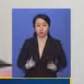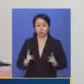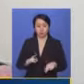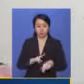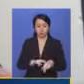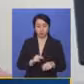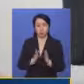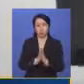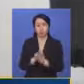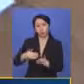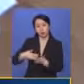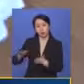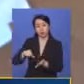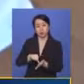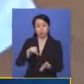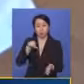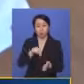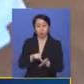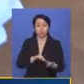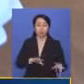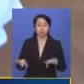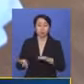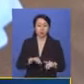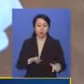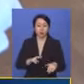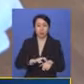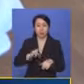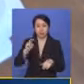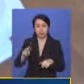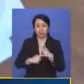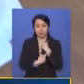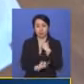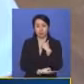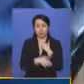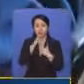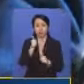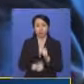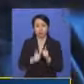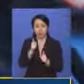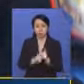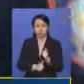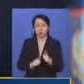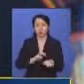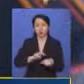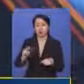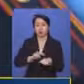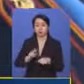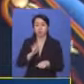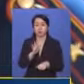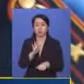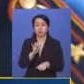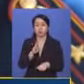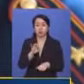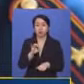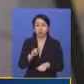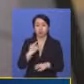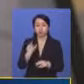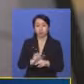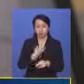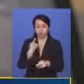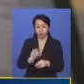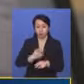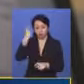просят отказаться от участия в сомнительных акциях, ссылки на которых в последнее время все чаще присылают в чатах WhatsApp. Как правило, это ссылки в